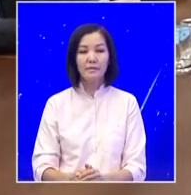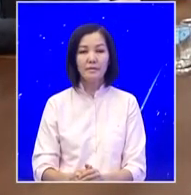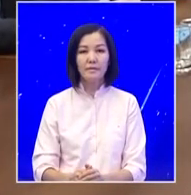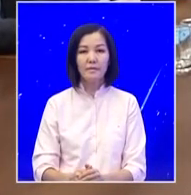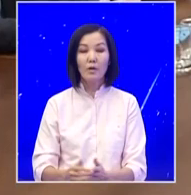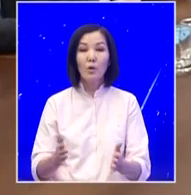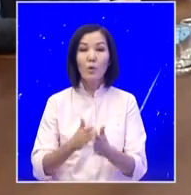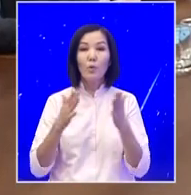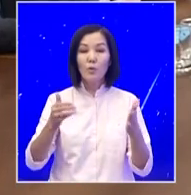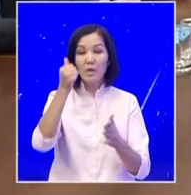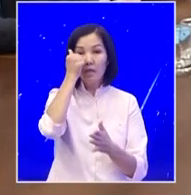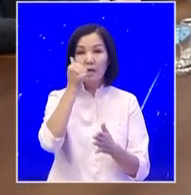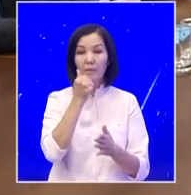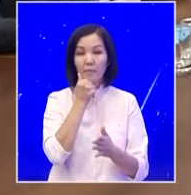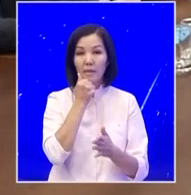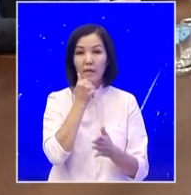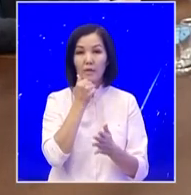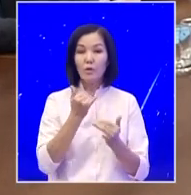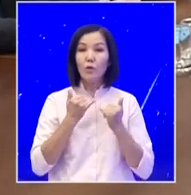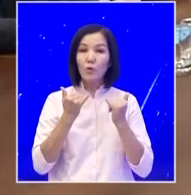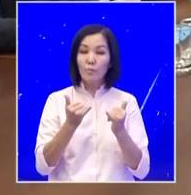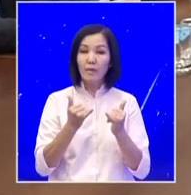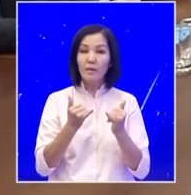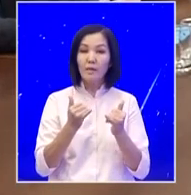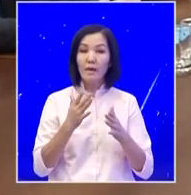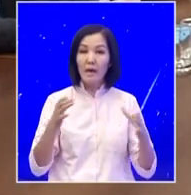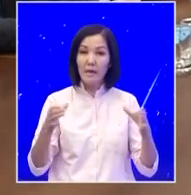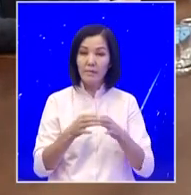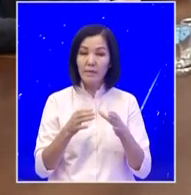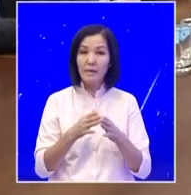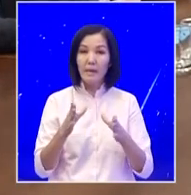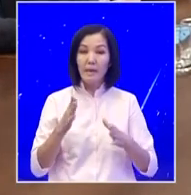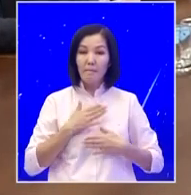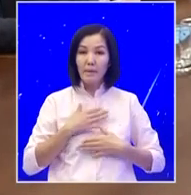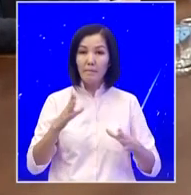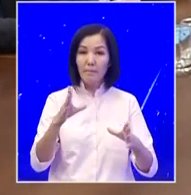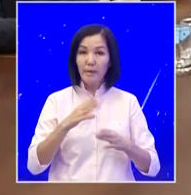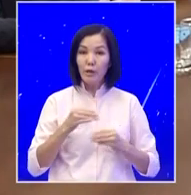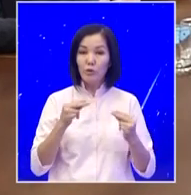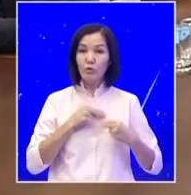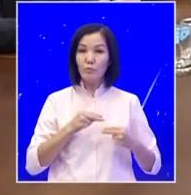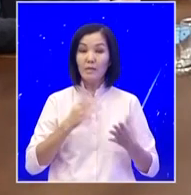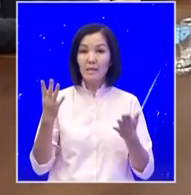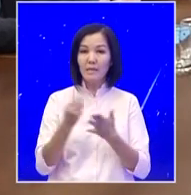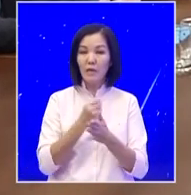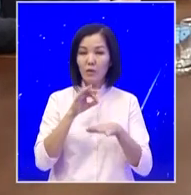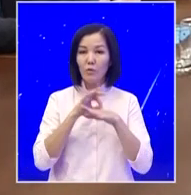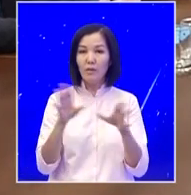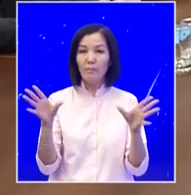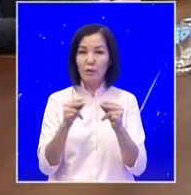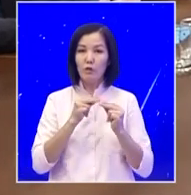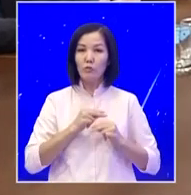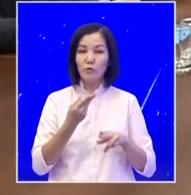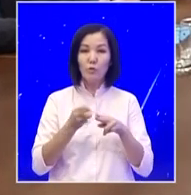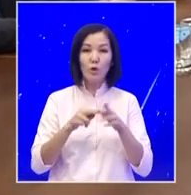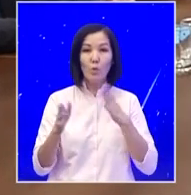Көп рахмет Амандық Ғаббасұлы және құрметті әріптестер. Мен үшін сіздермен қызметтес болған 2 жыл сәтті өтті. Бірге жұмыс істегеніме